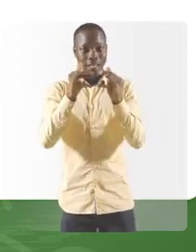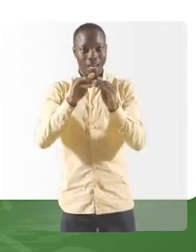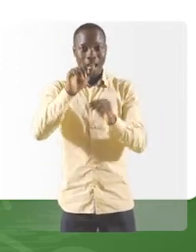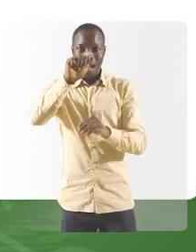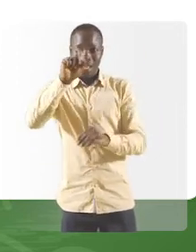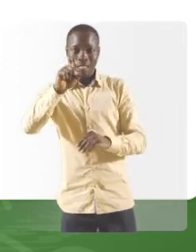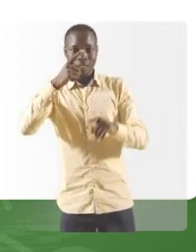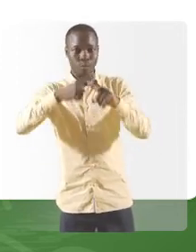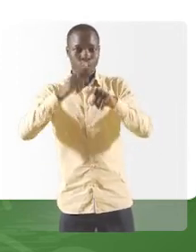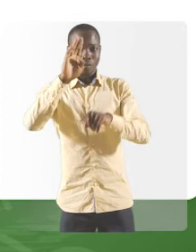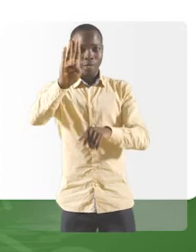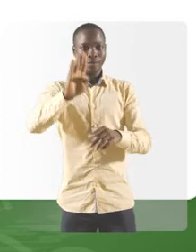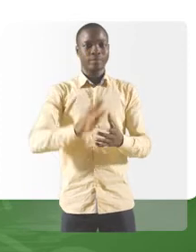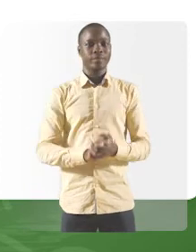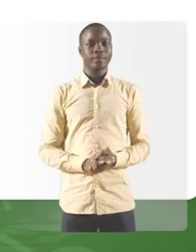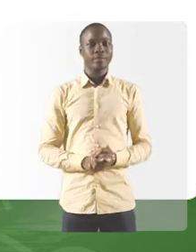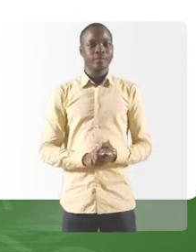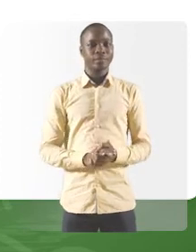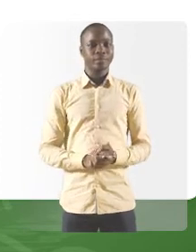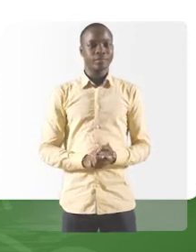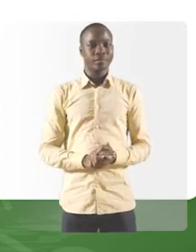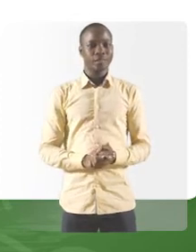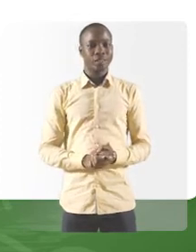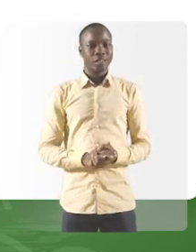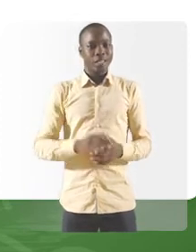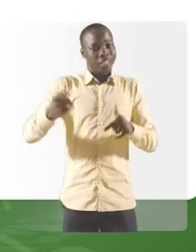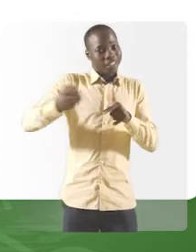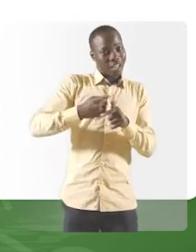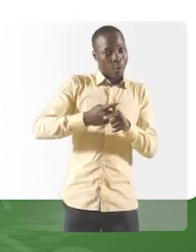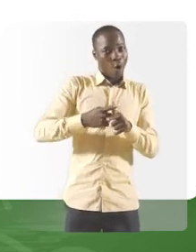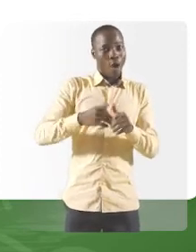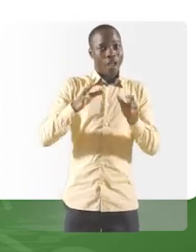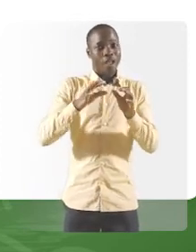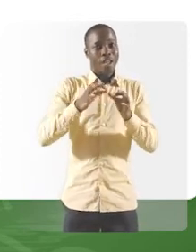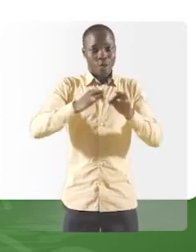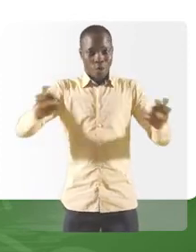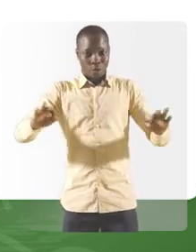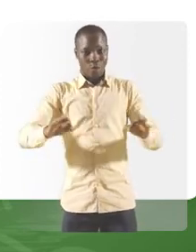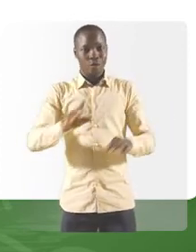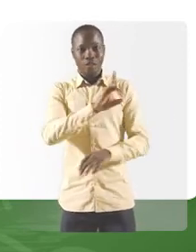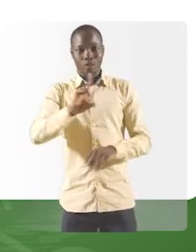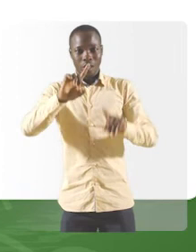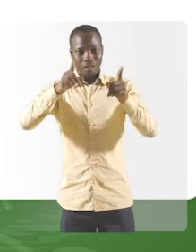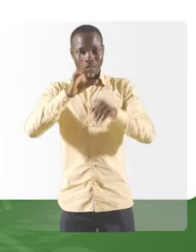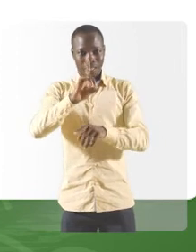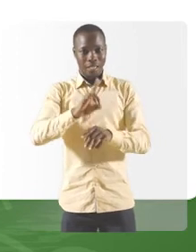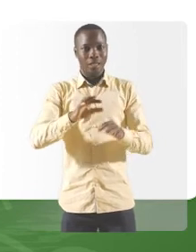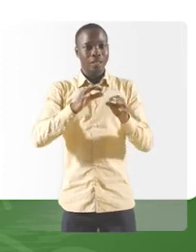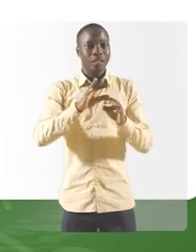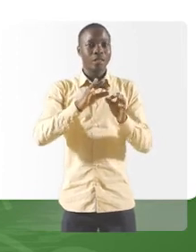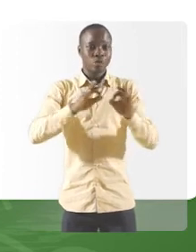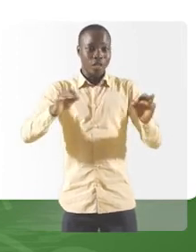plus B. Donc, on prend l'équation de départ de la droite D qui est 3X moins